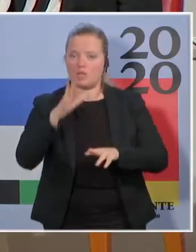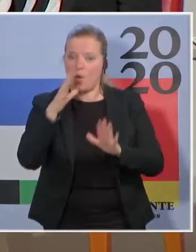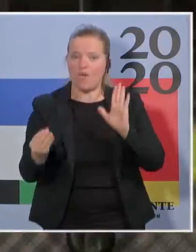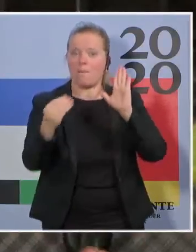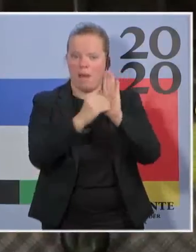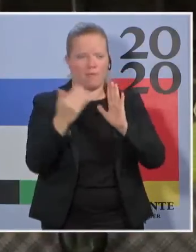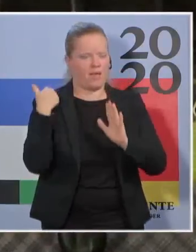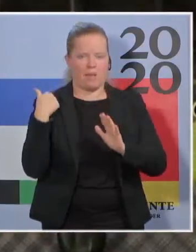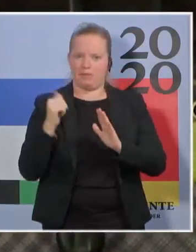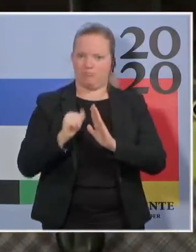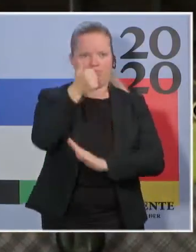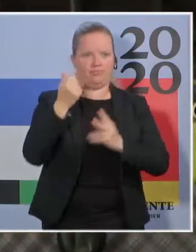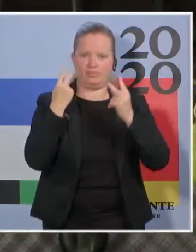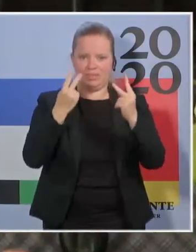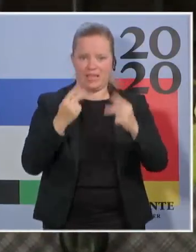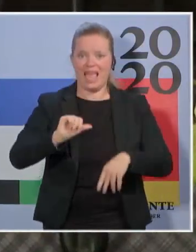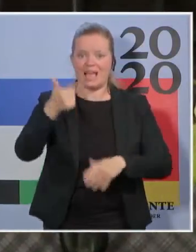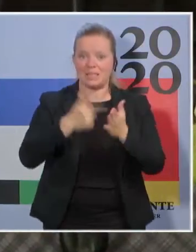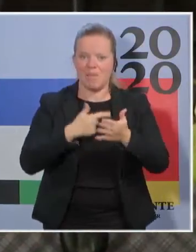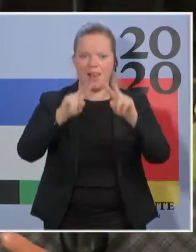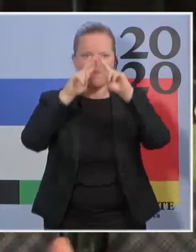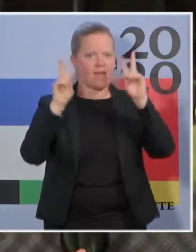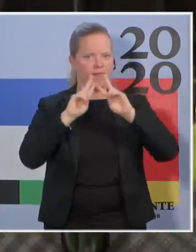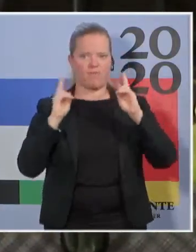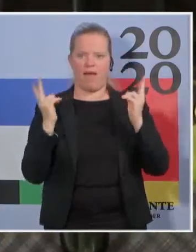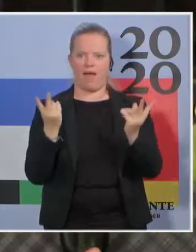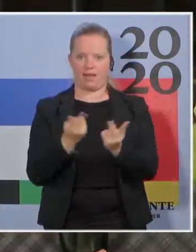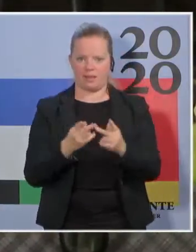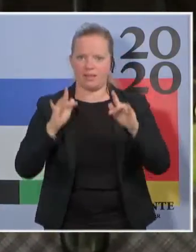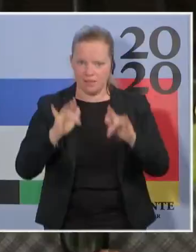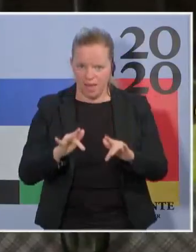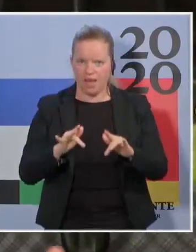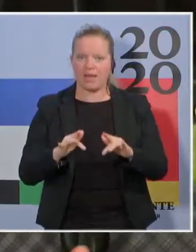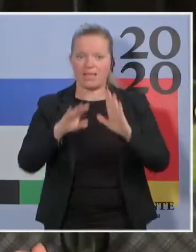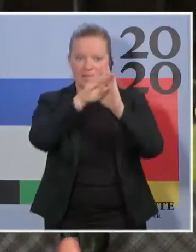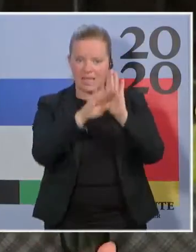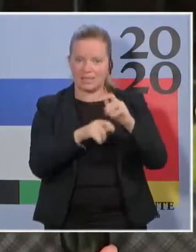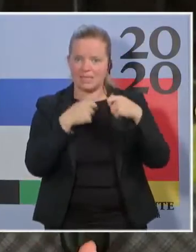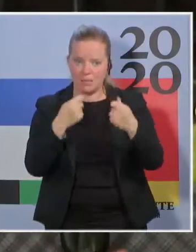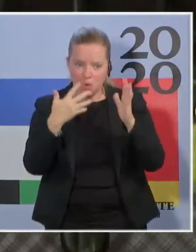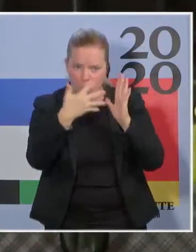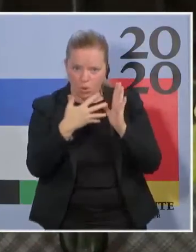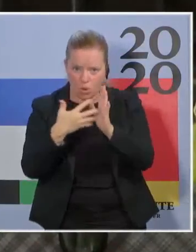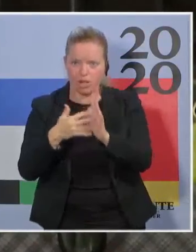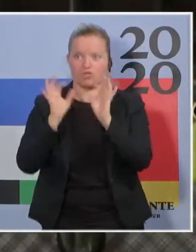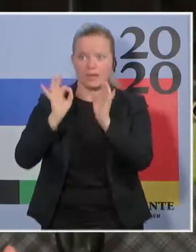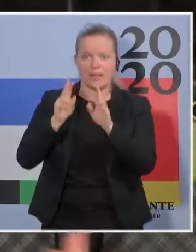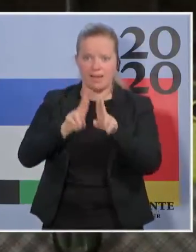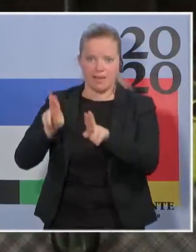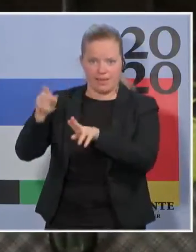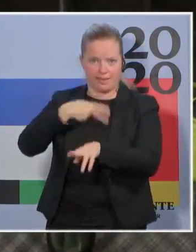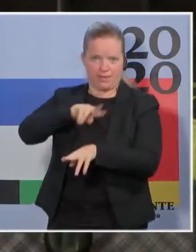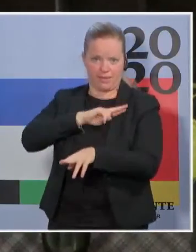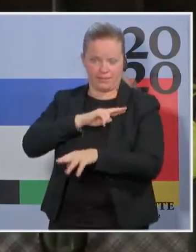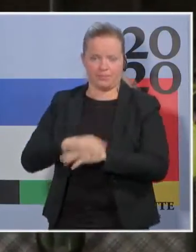etabliert wurde, erstmals weltweit konzentriert die Kontrolle der Gesetzgebung bei einem speziellen Gericht.